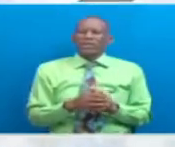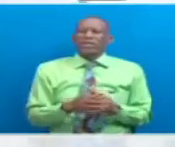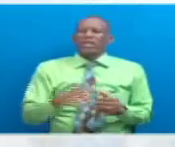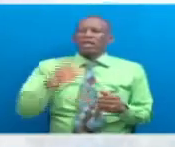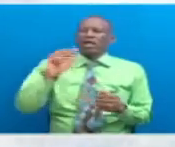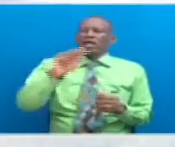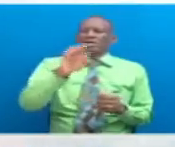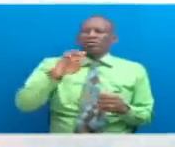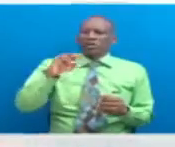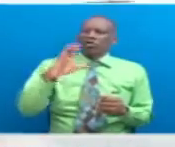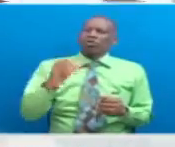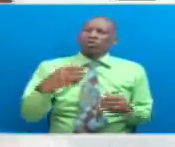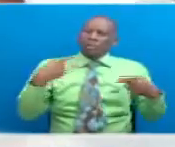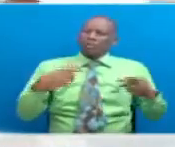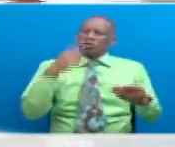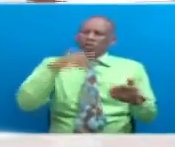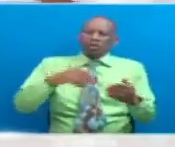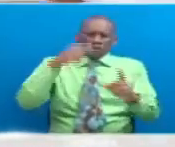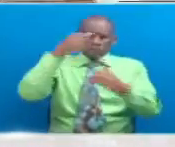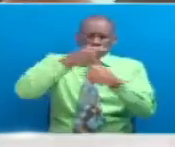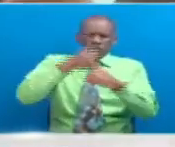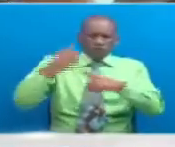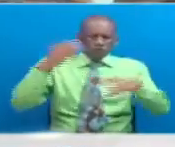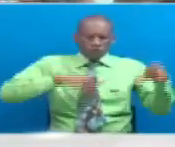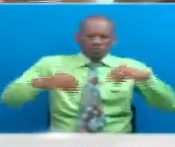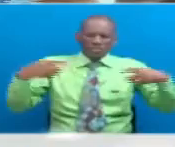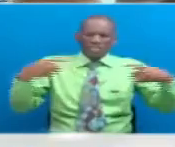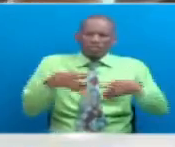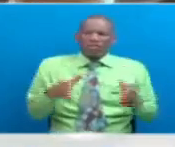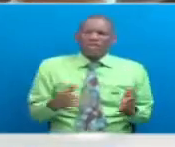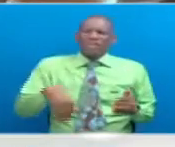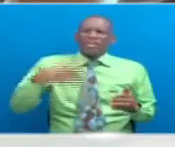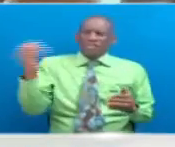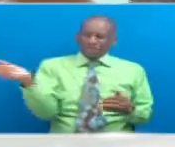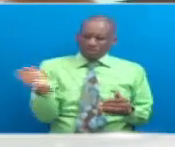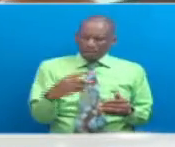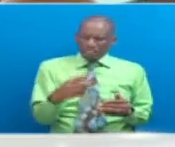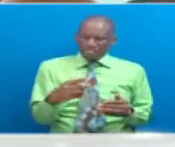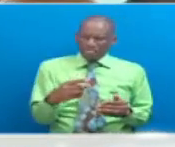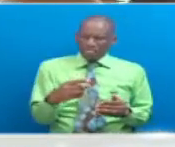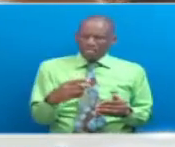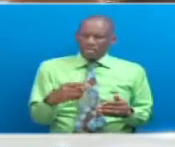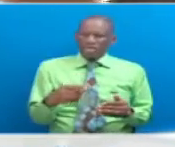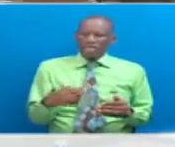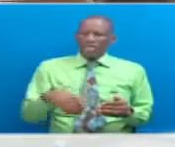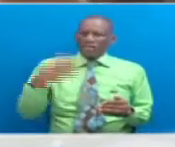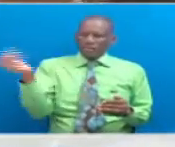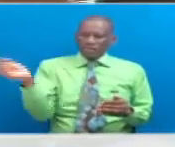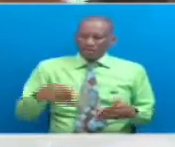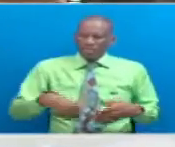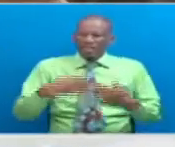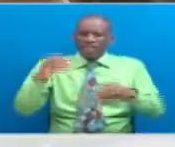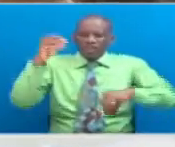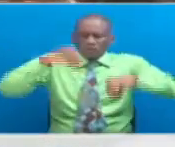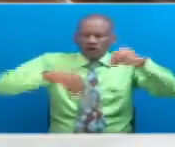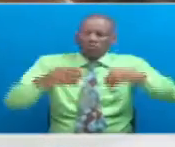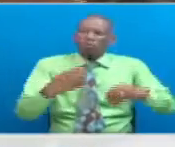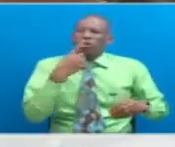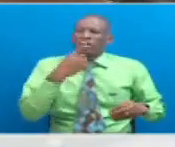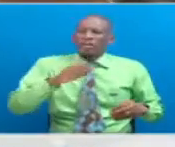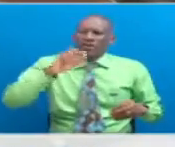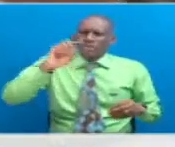Wanaazimio wameapa kupambana na ufisadi kwa udi na uvumba. Kila mwezi anatoa ramba shilingi milioni